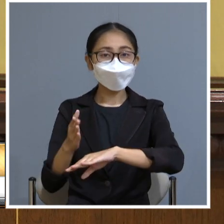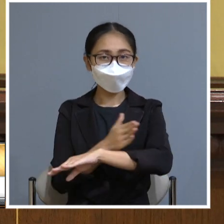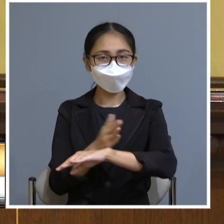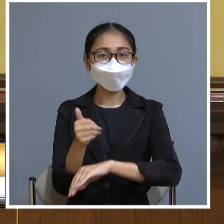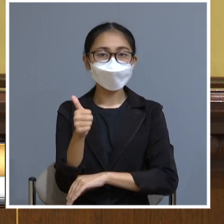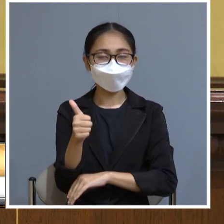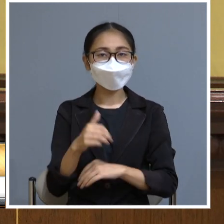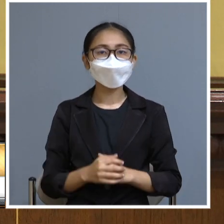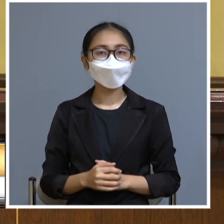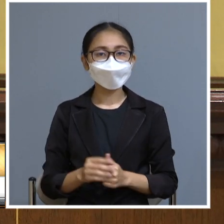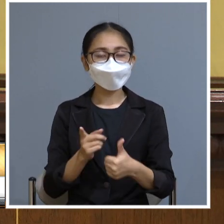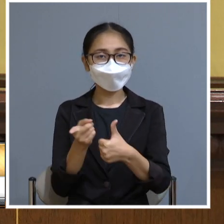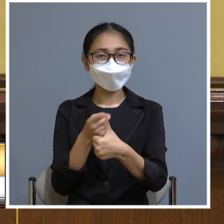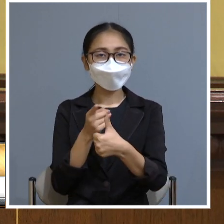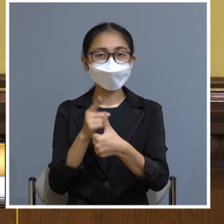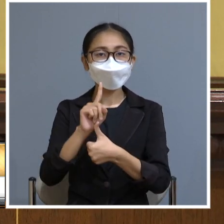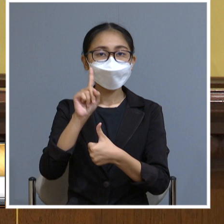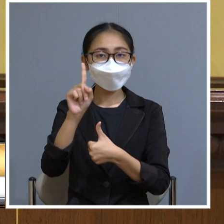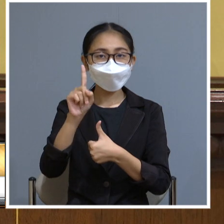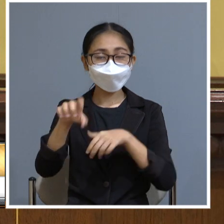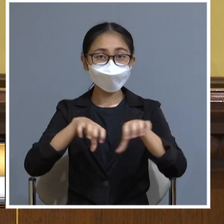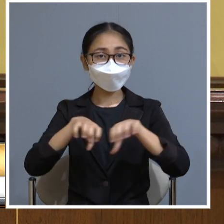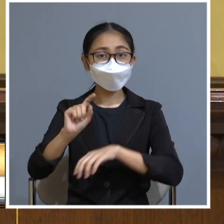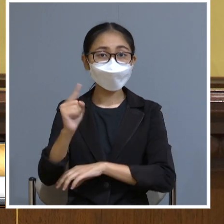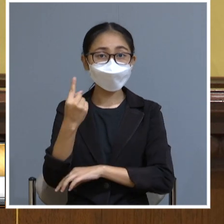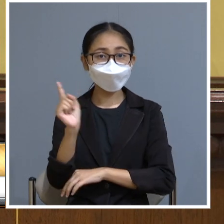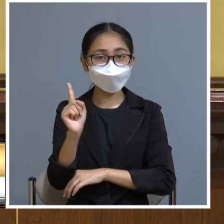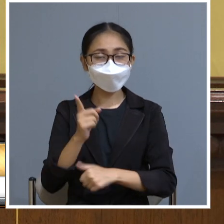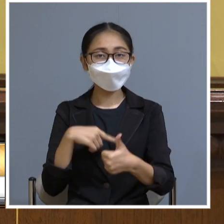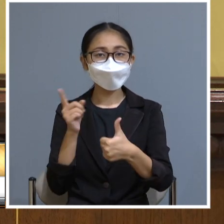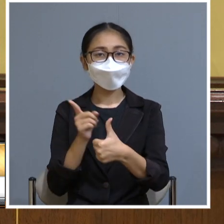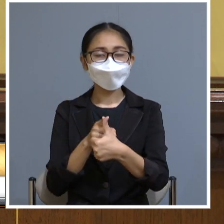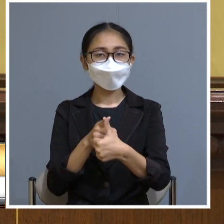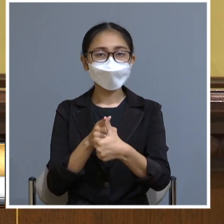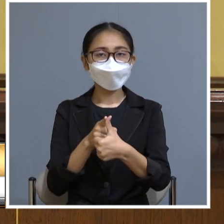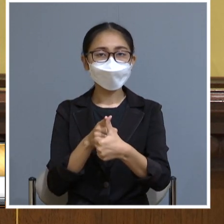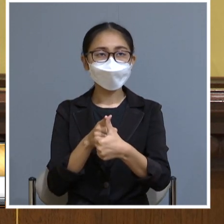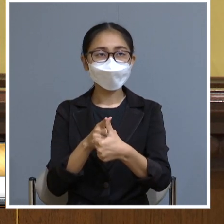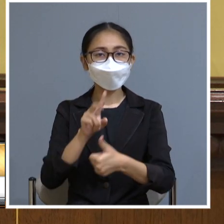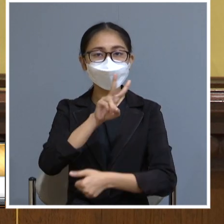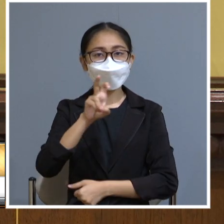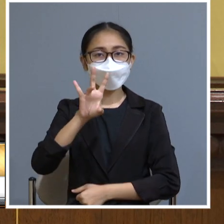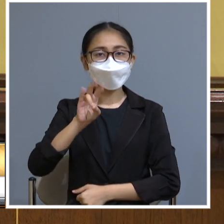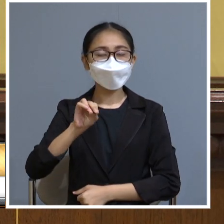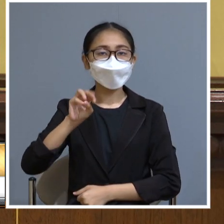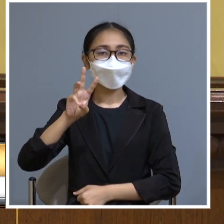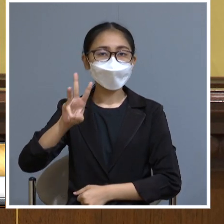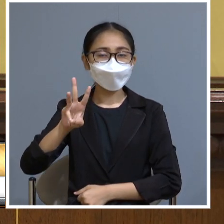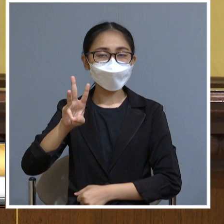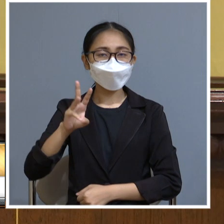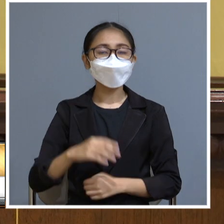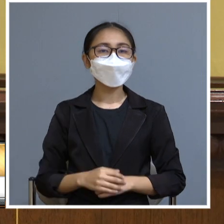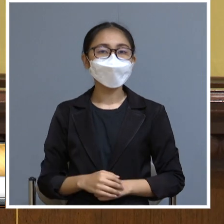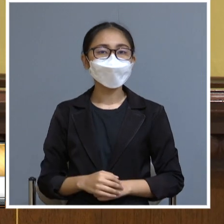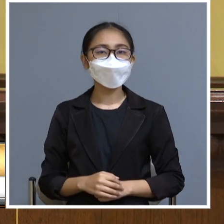ับรำดับท 1 ที่จัดใหม่นะครับ ก็คอกระทูถาม ที่ 270 บกของคณรัสัน